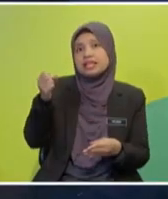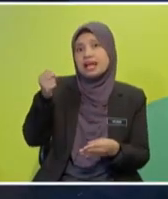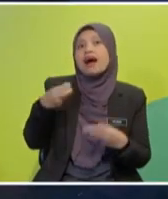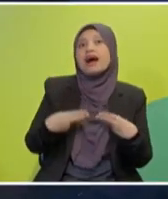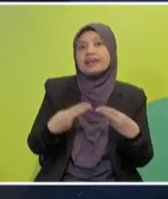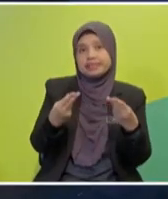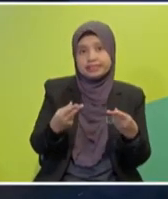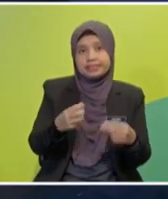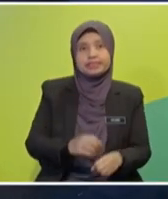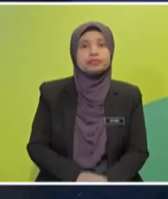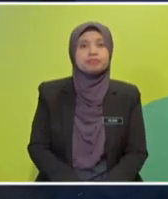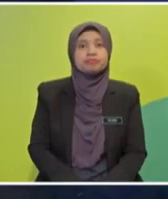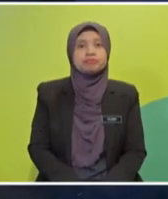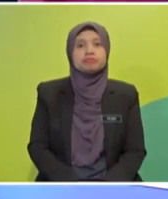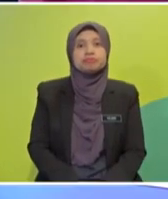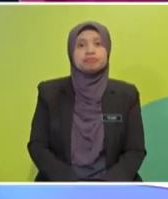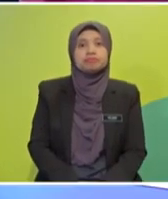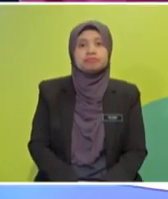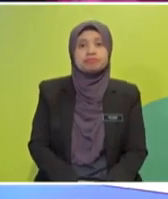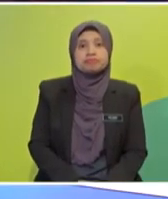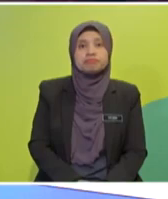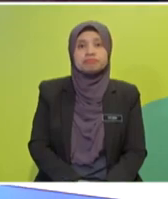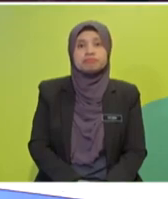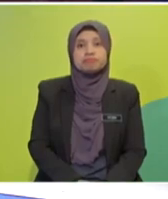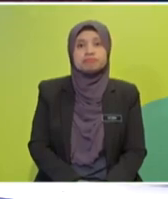tahniah. Kita bagi satu love kepada Syifa. Ya.